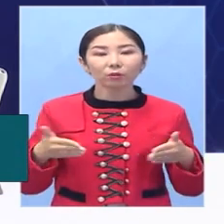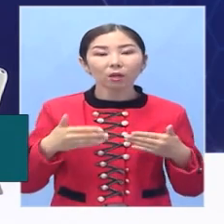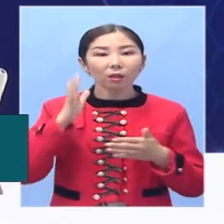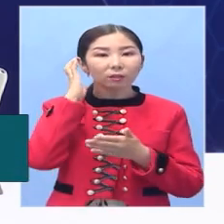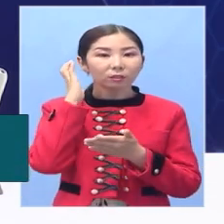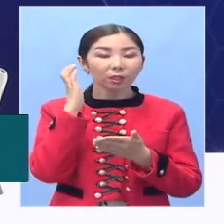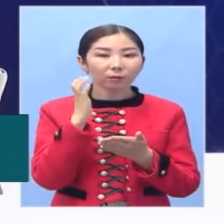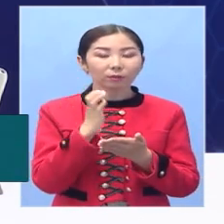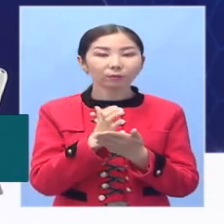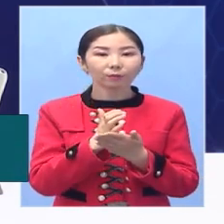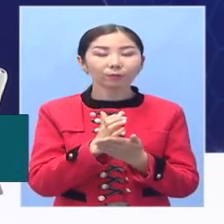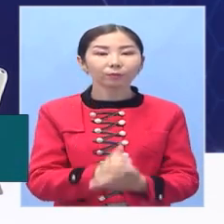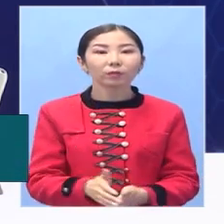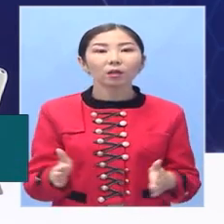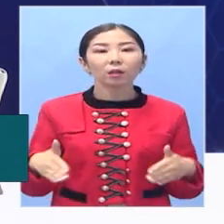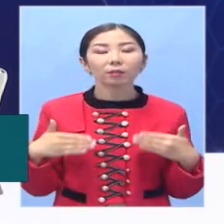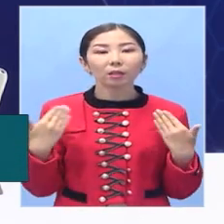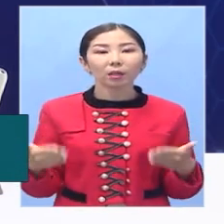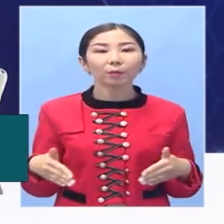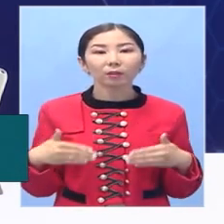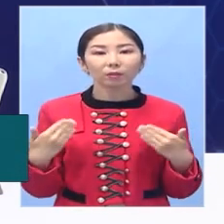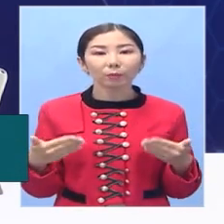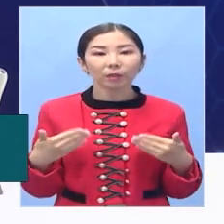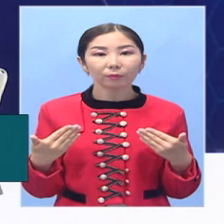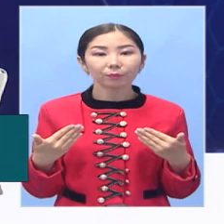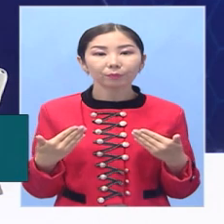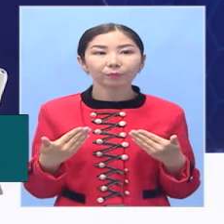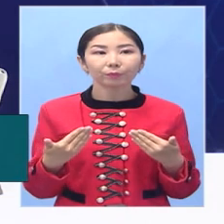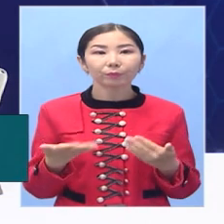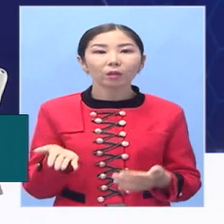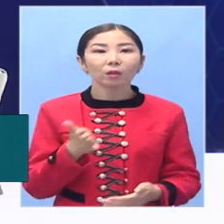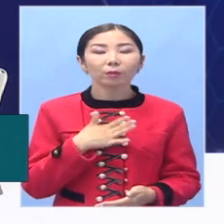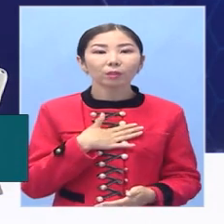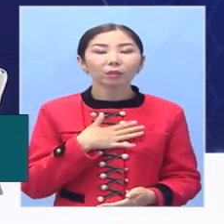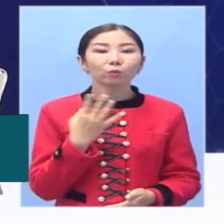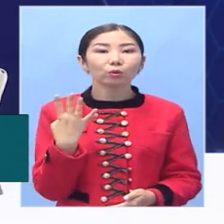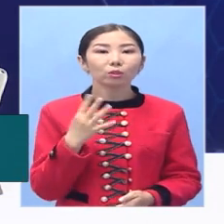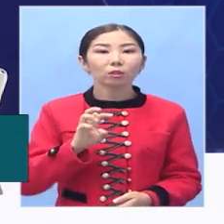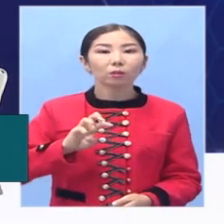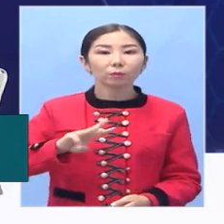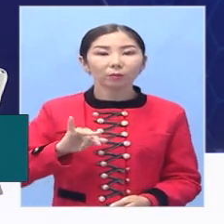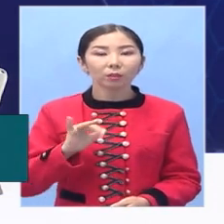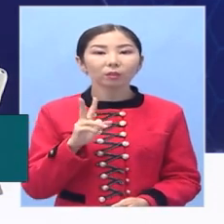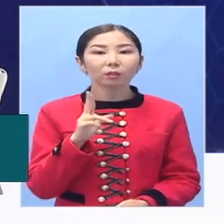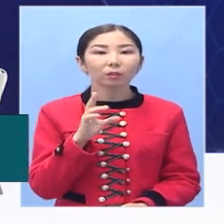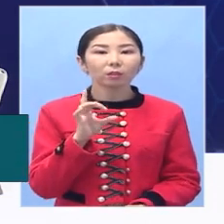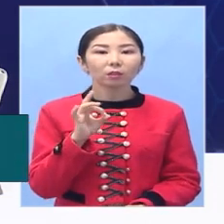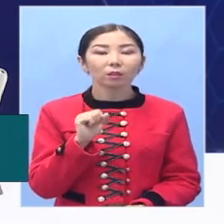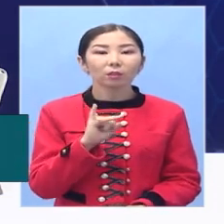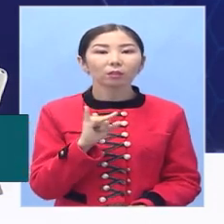отырмыз, сұрағыңызды қоя берсеңіз. Сәлеметсіз бе? Сәлеметсіз. Мен мына 4-ші микрорайон 8-ші үйдің